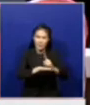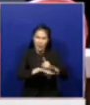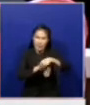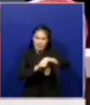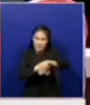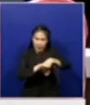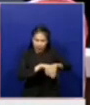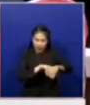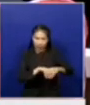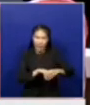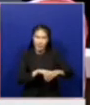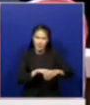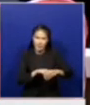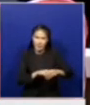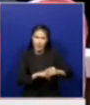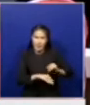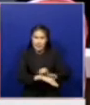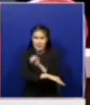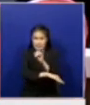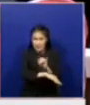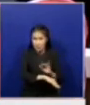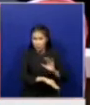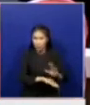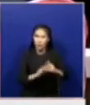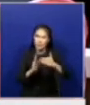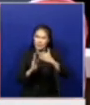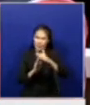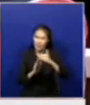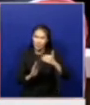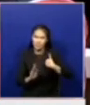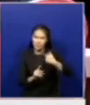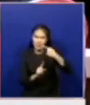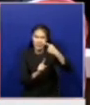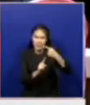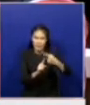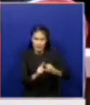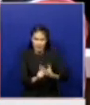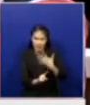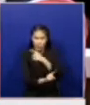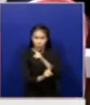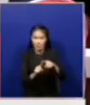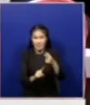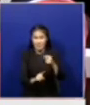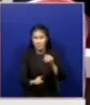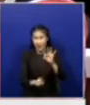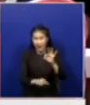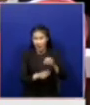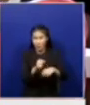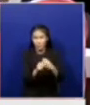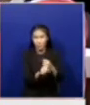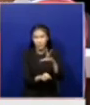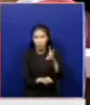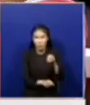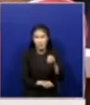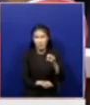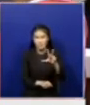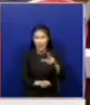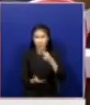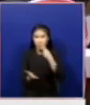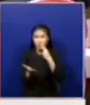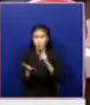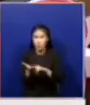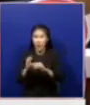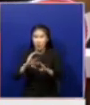านมีหนังสือลงวันที่19พฤษภาคม2563ถึงกระผมโดยตร